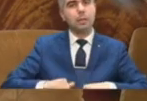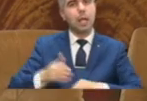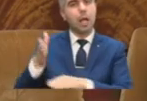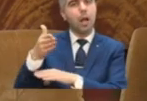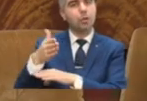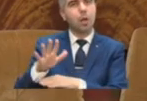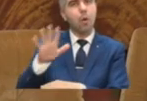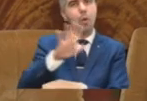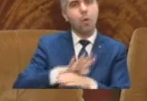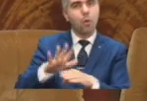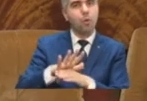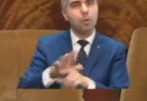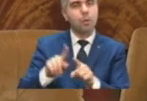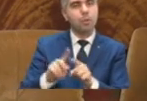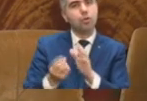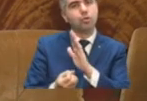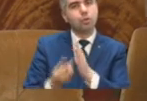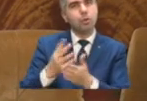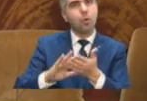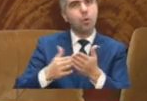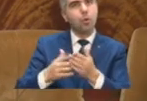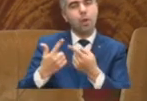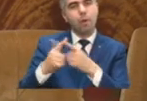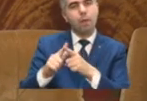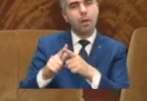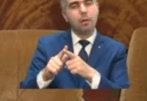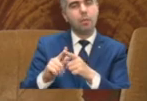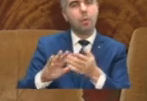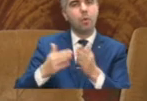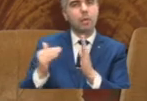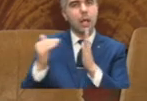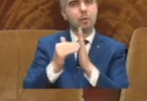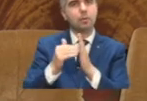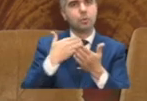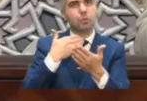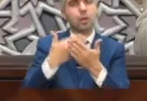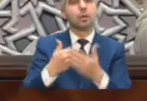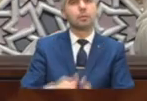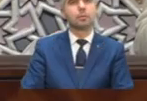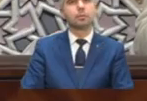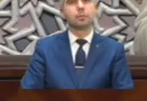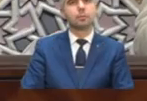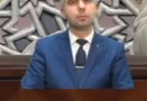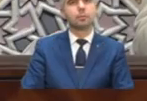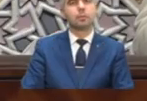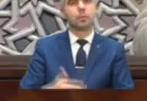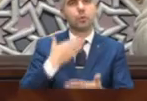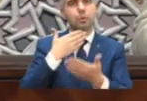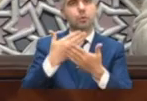النواب، ونحن بغينا نطلعوا على هذه المستجدات اللي عرض مؤخرا واحد العدد ديال المسائل. وشكرا سيد النائب المحترم. شكرا